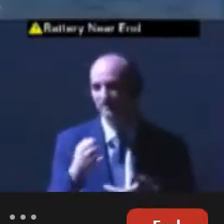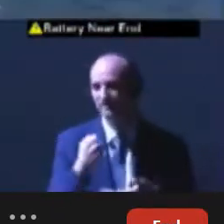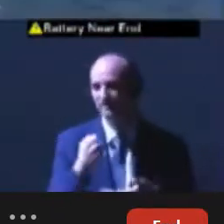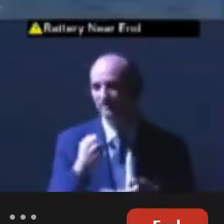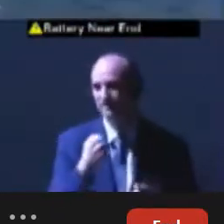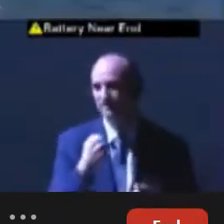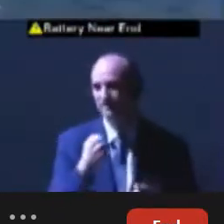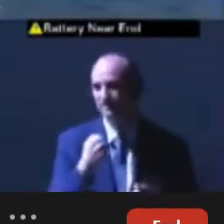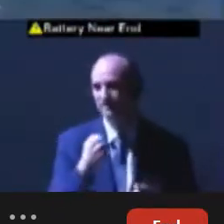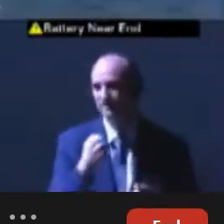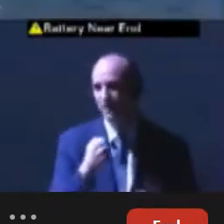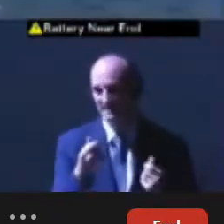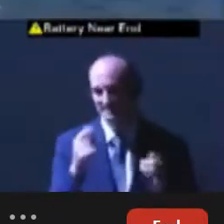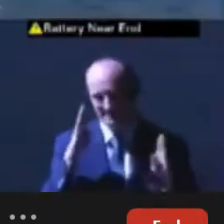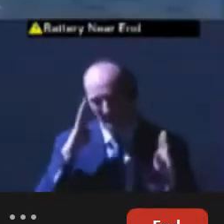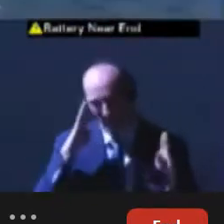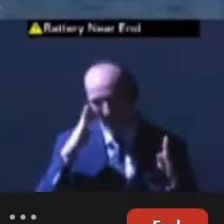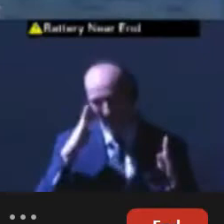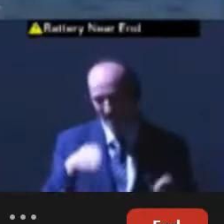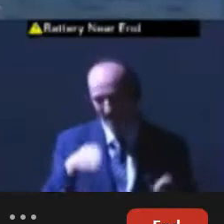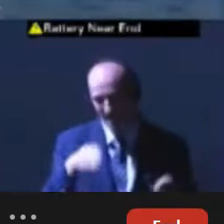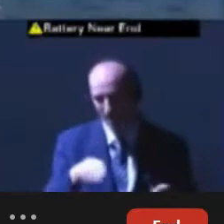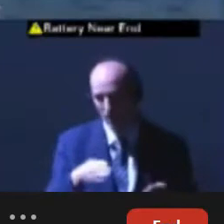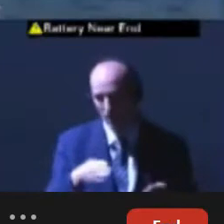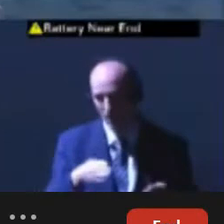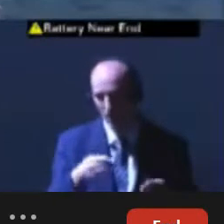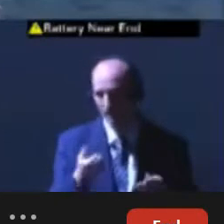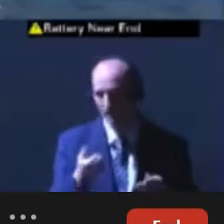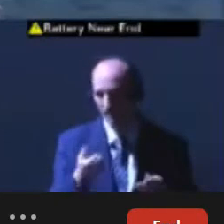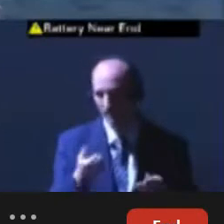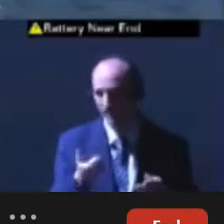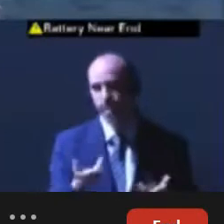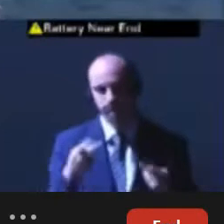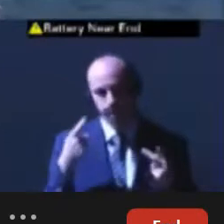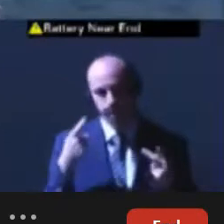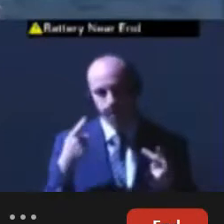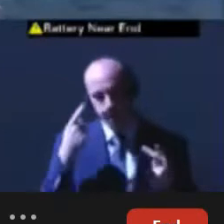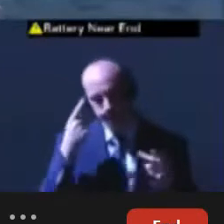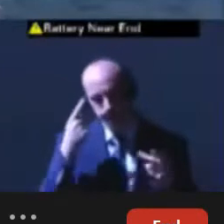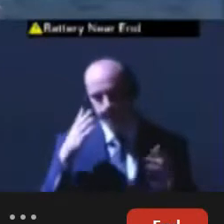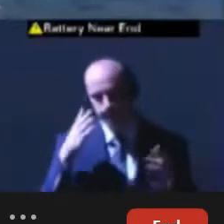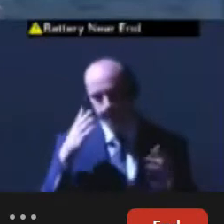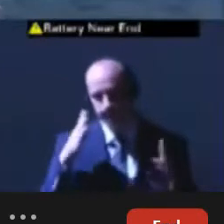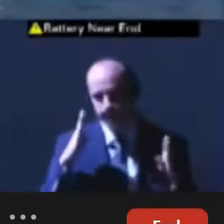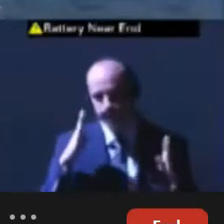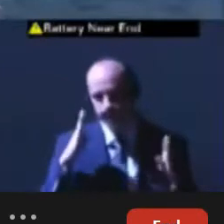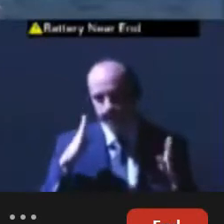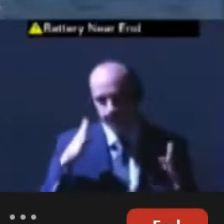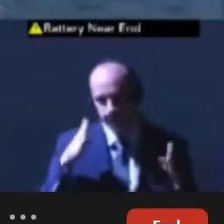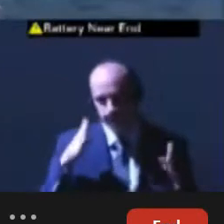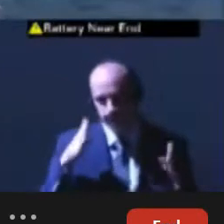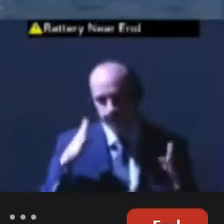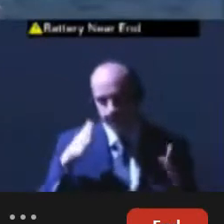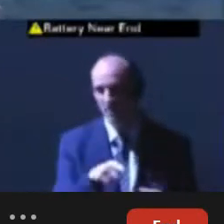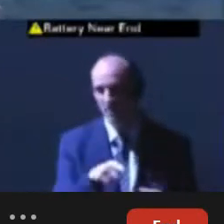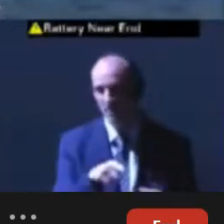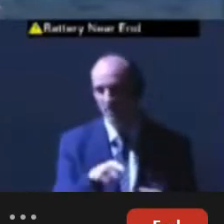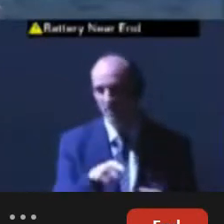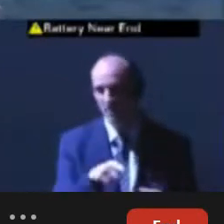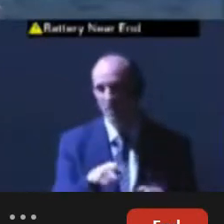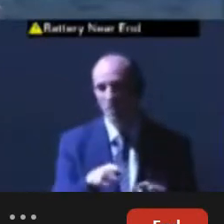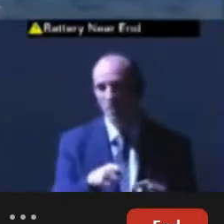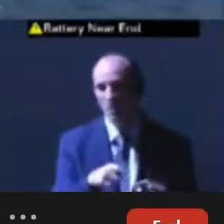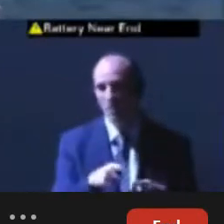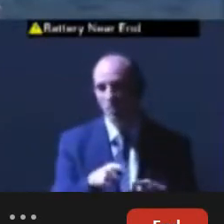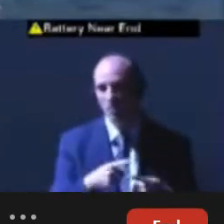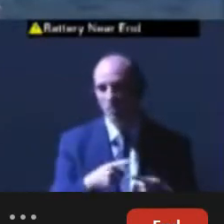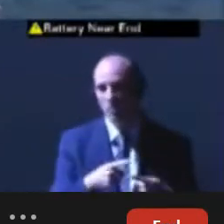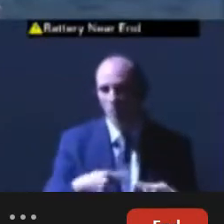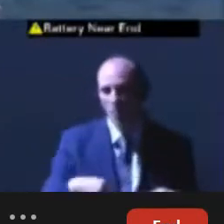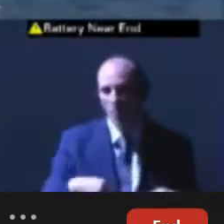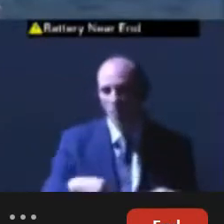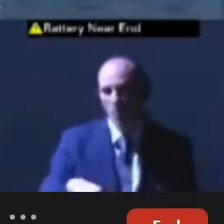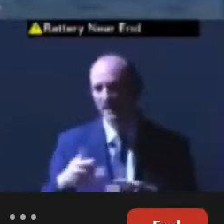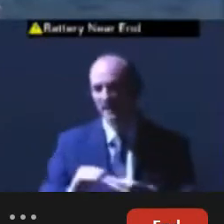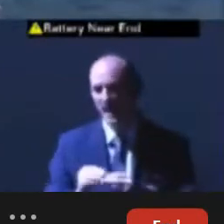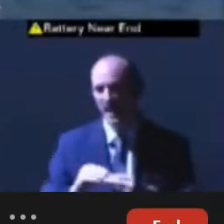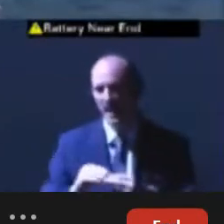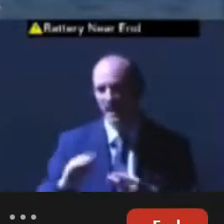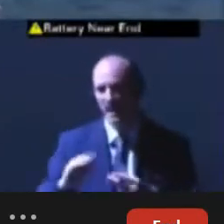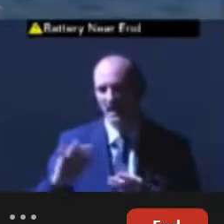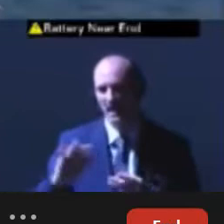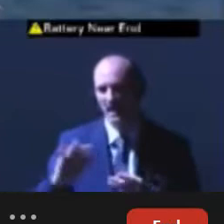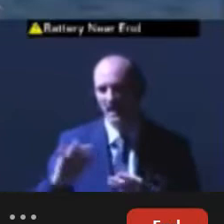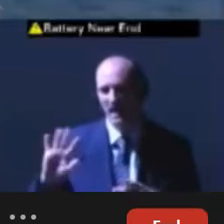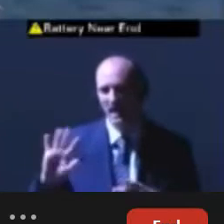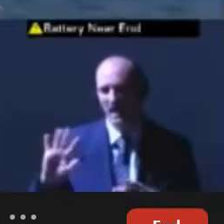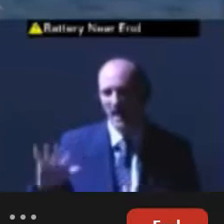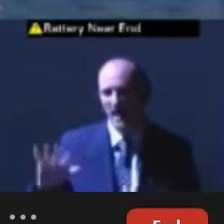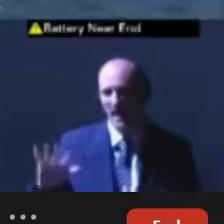có thể tạo ra những cái lựa chọn khác để chúng ta có thể hạnh phúc, bởi vì chúng ta có được cái cơ hội được có thể lựa chọn. Và cái lựa